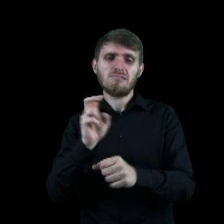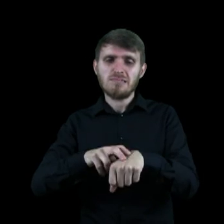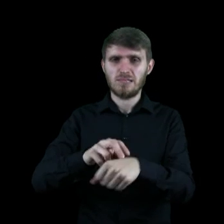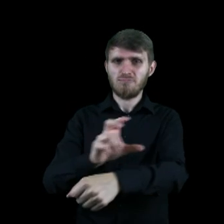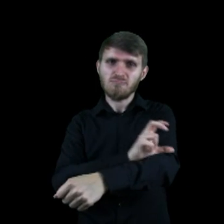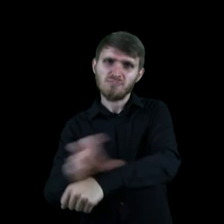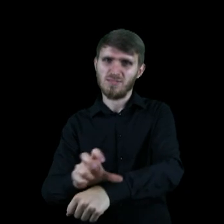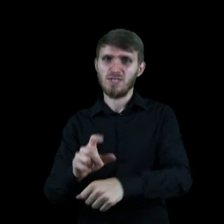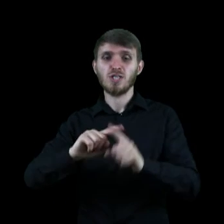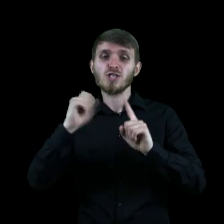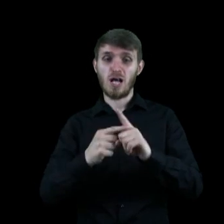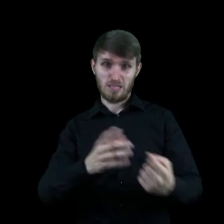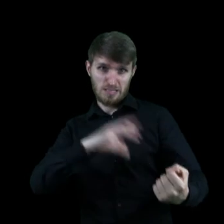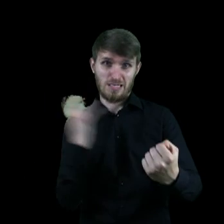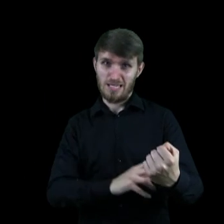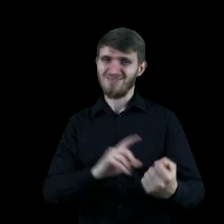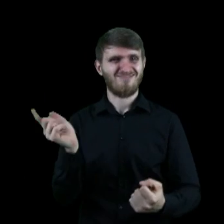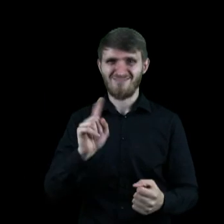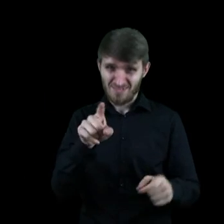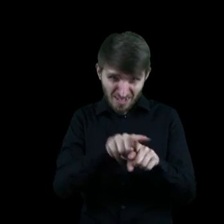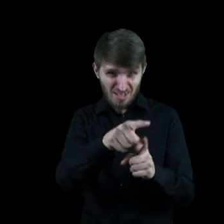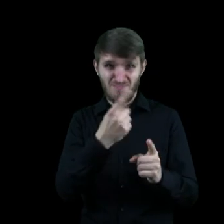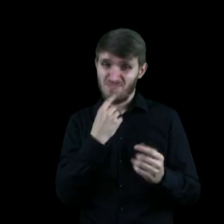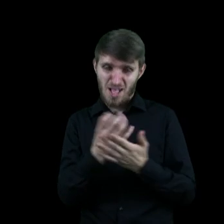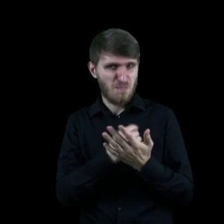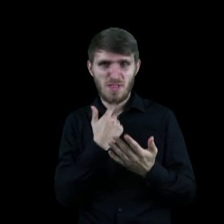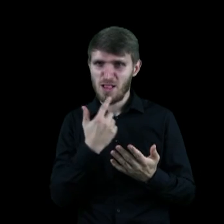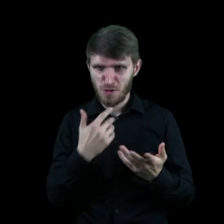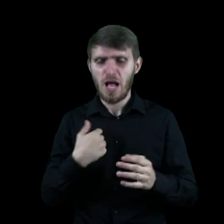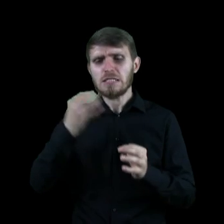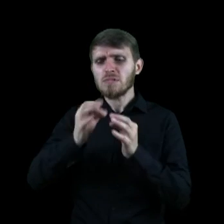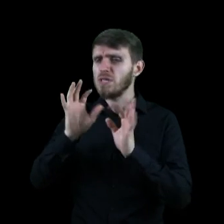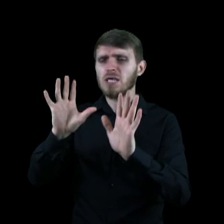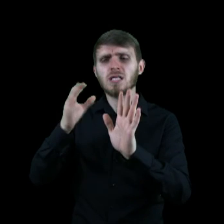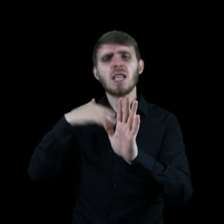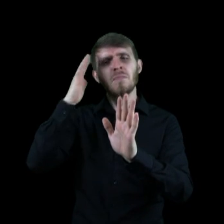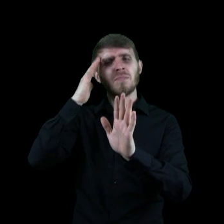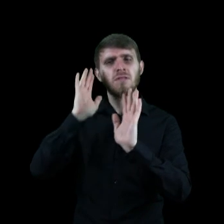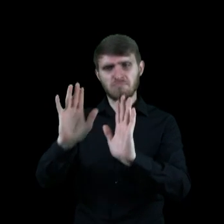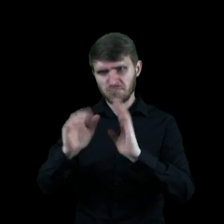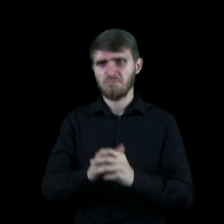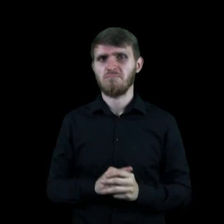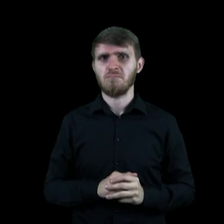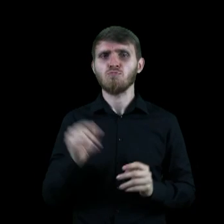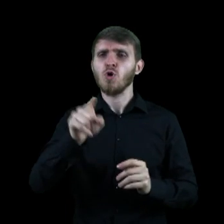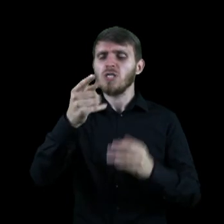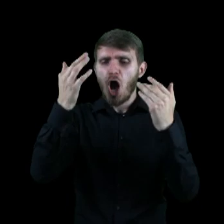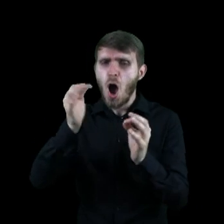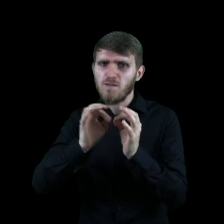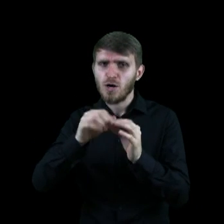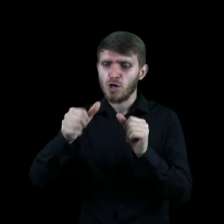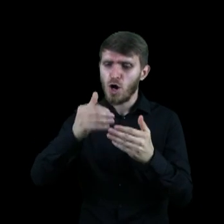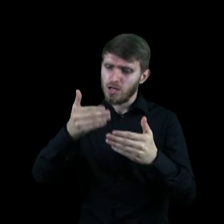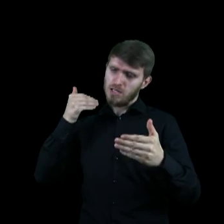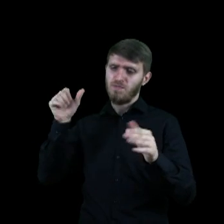i inżynierowie nie zarabiali dużo więcej rocznie. Konkretów nie znam. Musielibyście zrobić korektę dla roku, o który wam chodzi. Korektę z